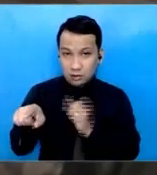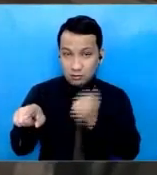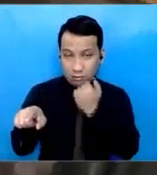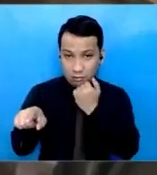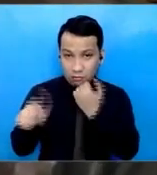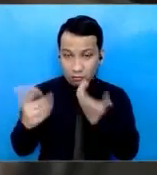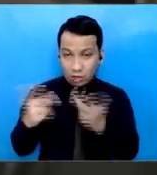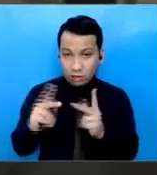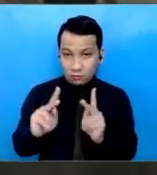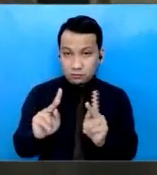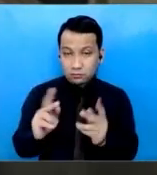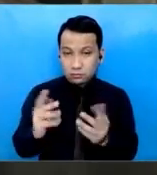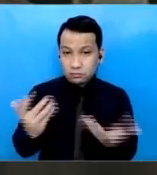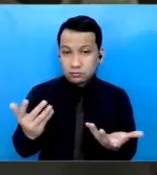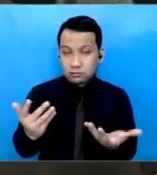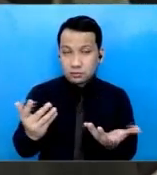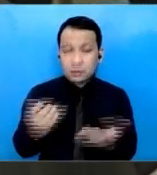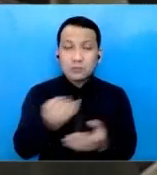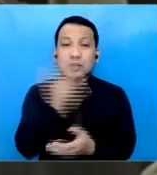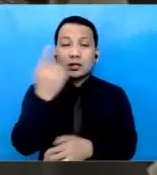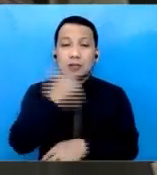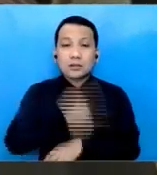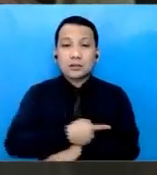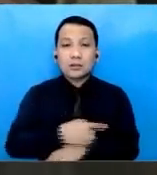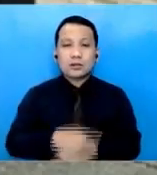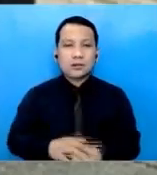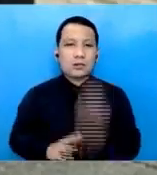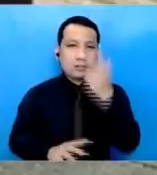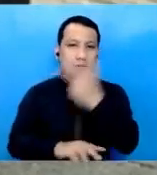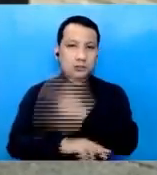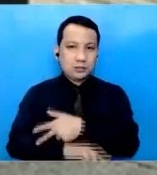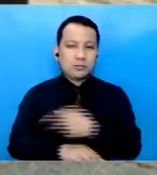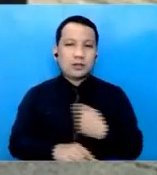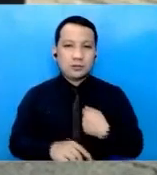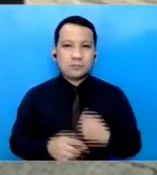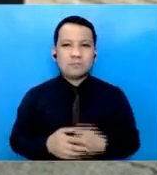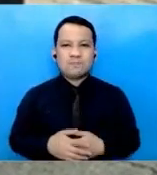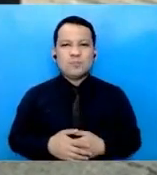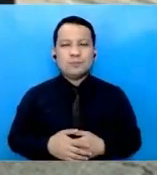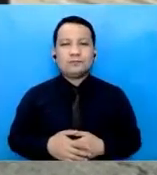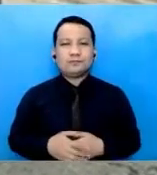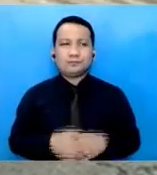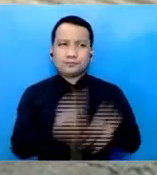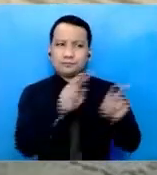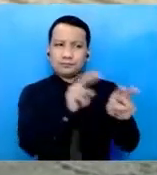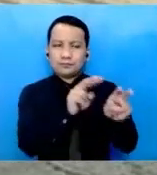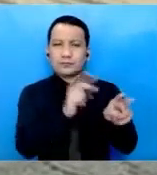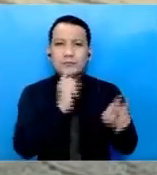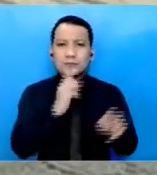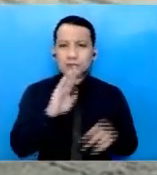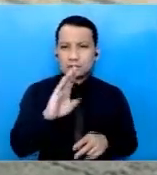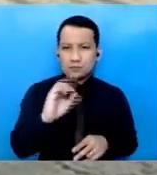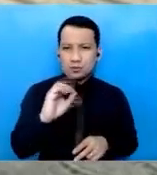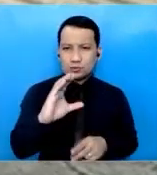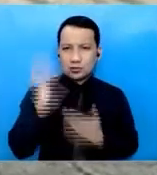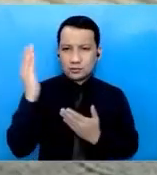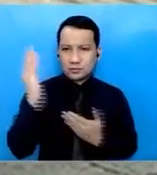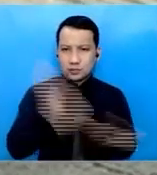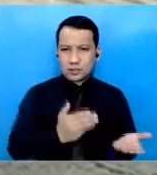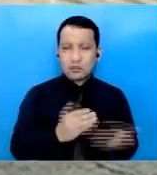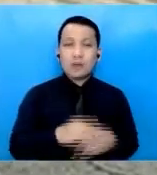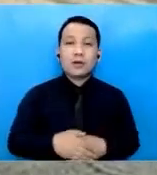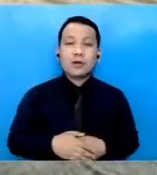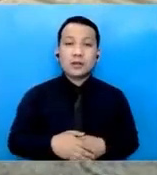ako eh. Oh, ilang araw ka na ba dito? 3 araw pa lang. Tinututukan ngayon ng BOC ang mga pumapasok na smuggled